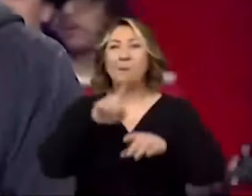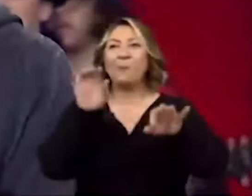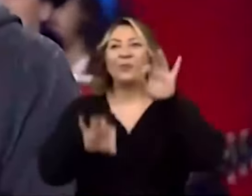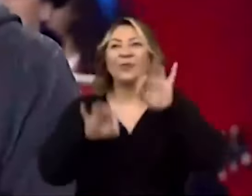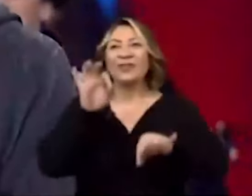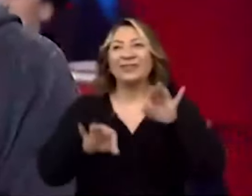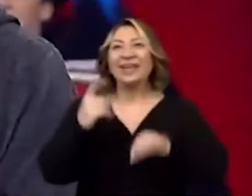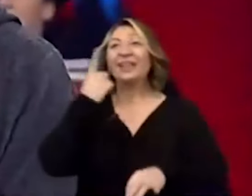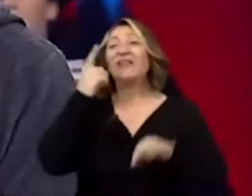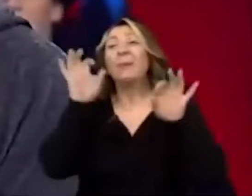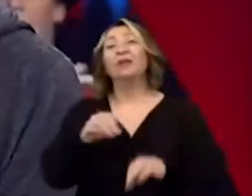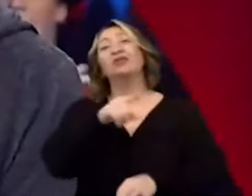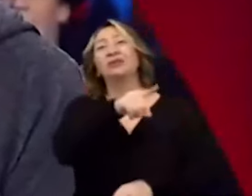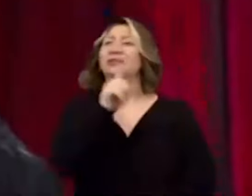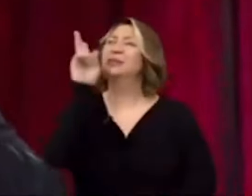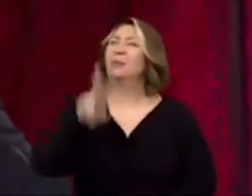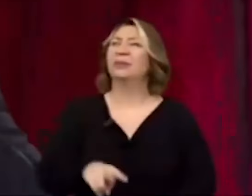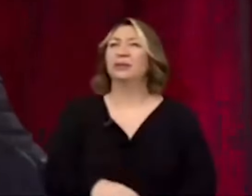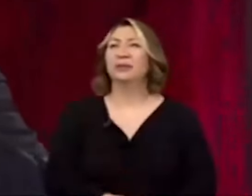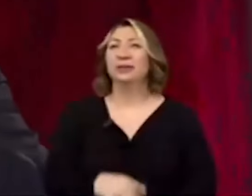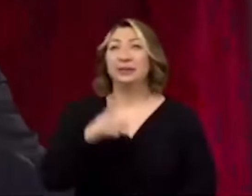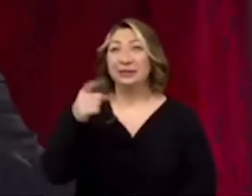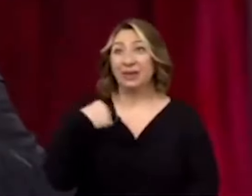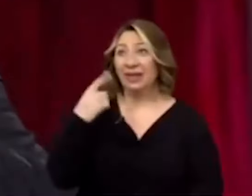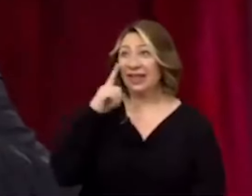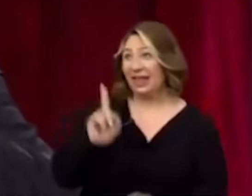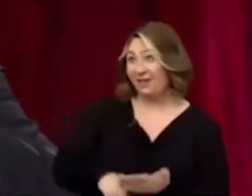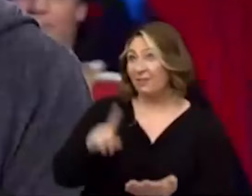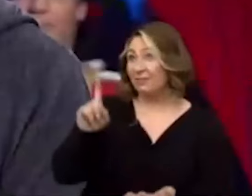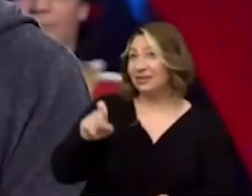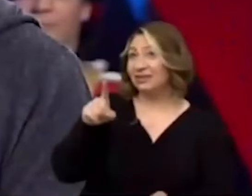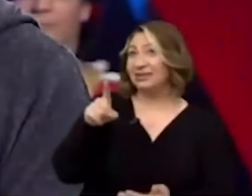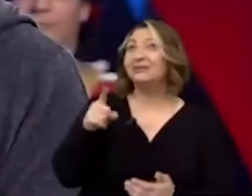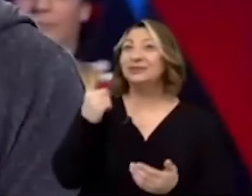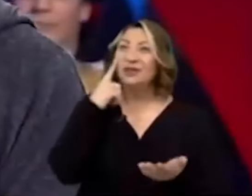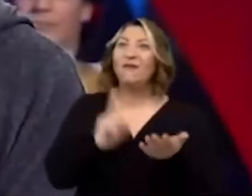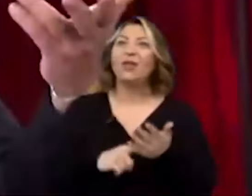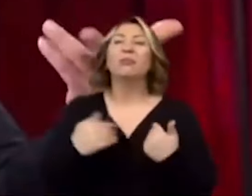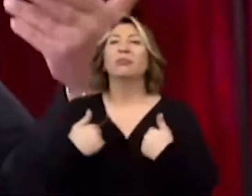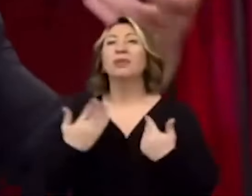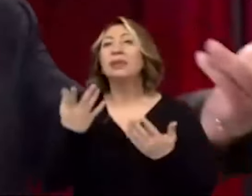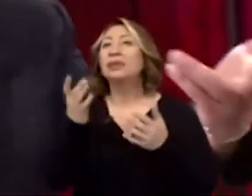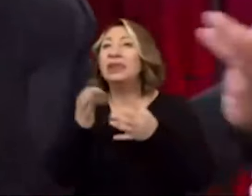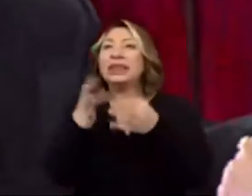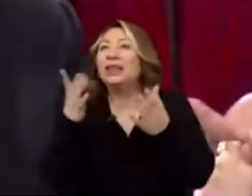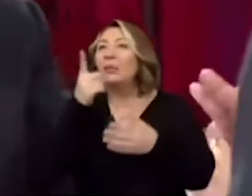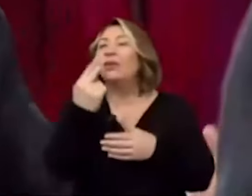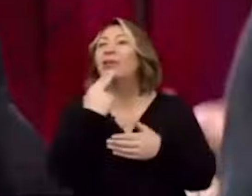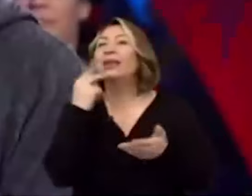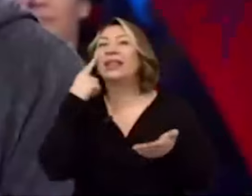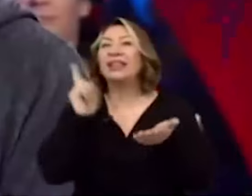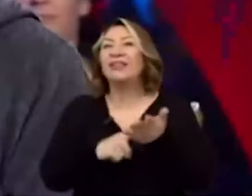Müfettişliği ya. Bırakır kefilliğe başlarsınız yemin ederim. Siz şimdi bana kefil misiniz? Kefilim. Peki niye kefil oluyorsunuz bu